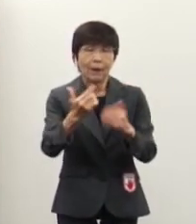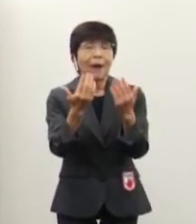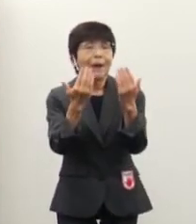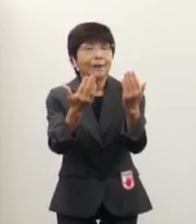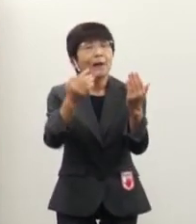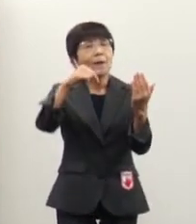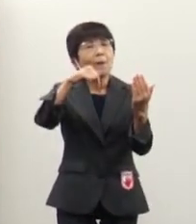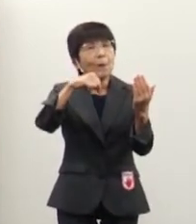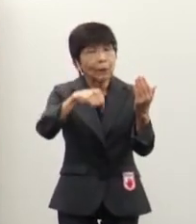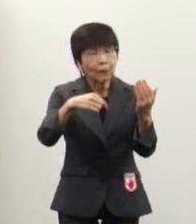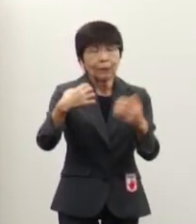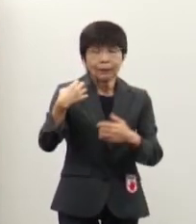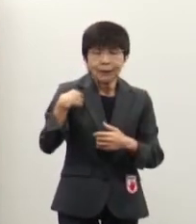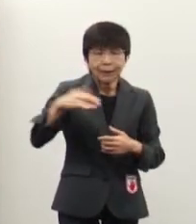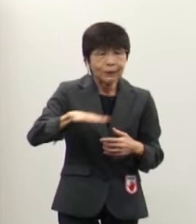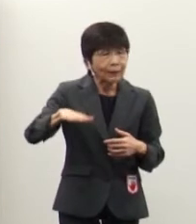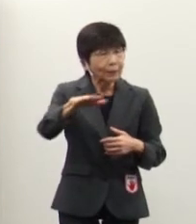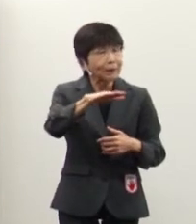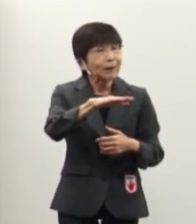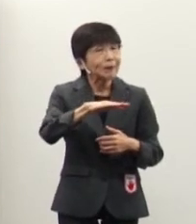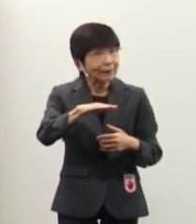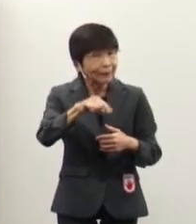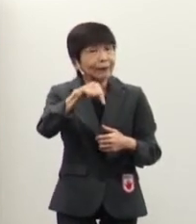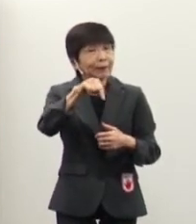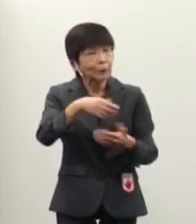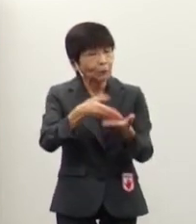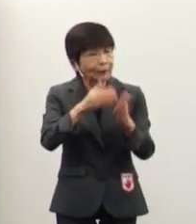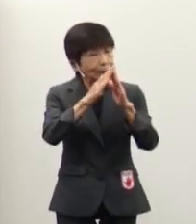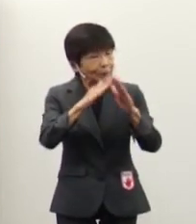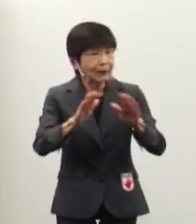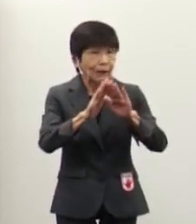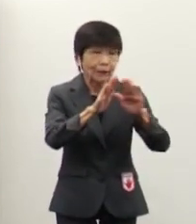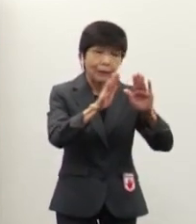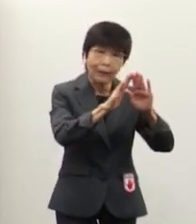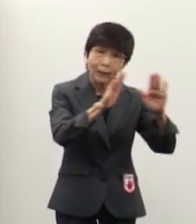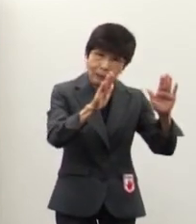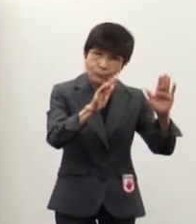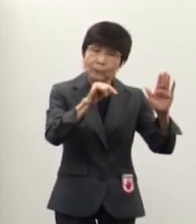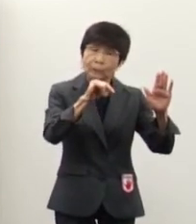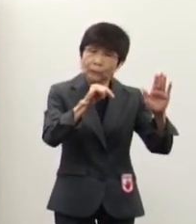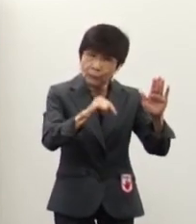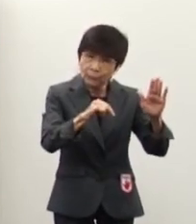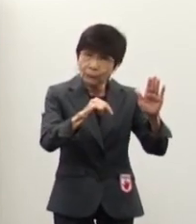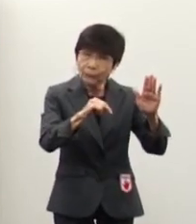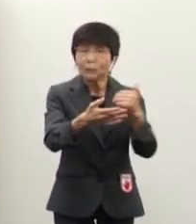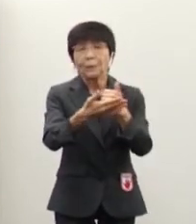校で円滑に行われるよう何卒ご配慮を賜りますようお願いを申し上げます。